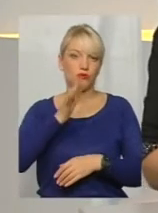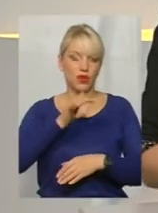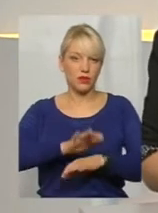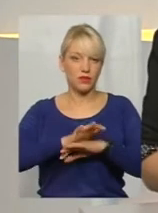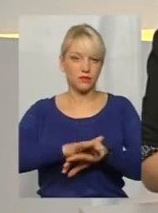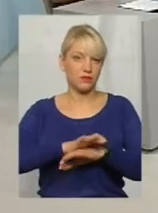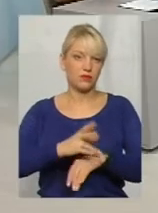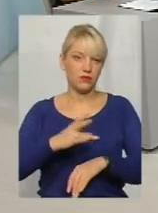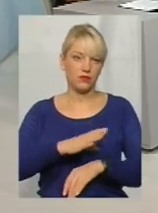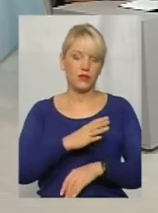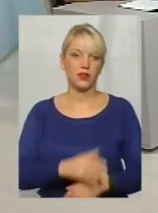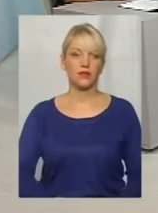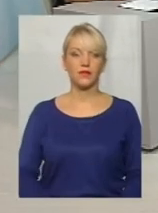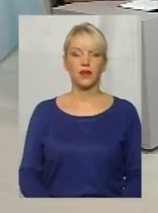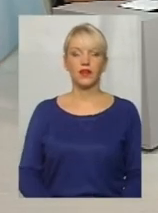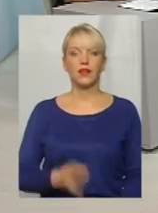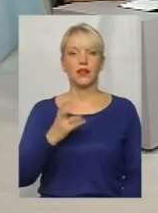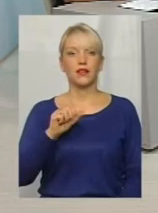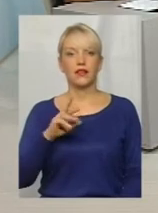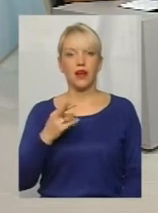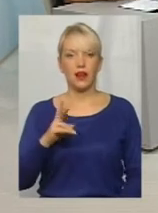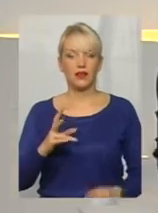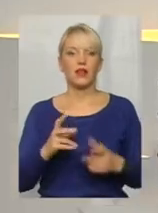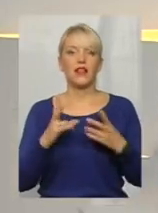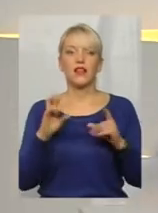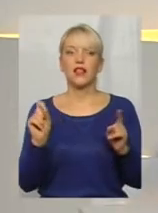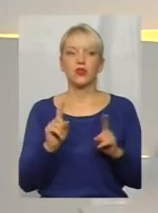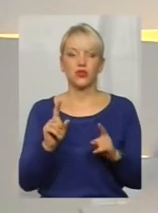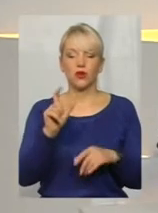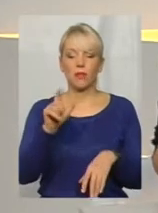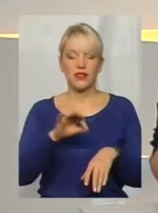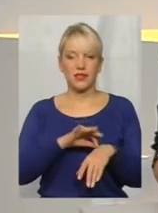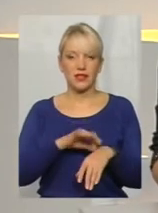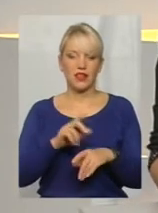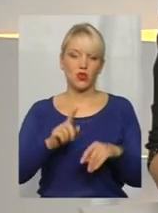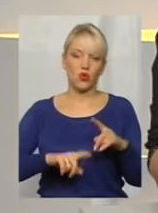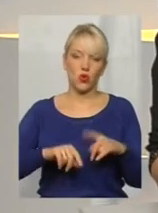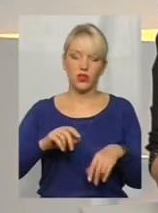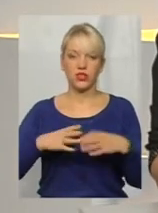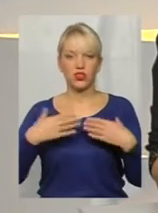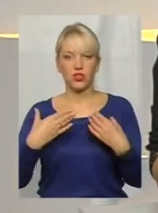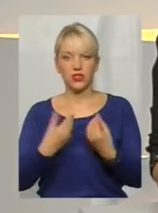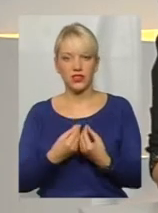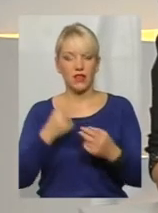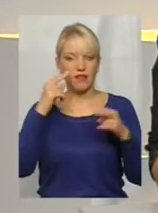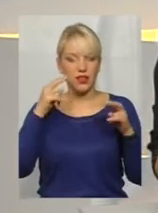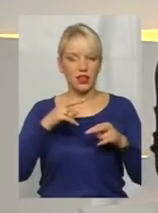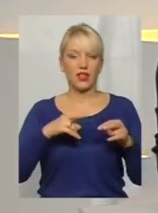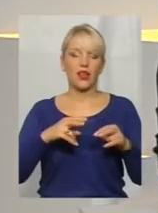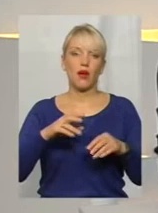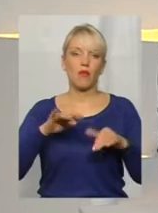Костянтин. Пані Наталія, все ж таки, на що пацієнт або там родичі, свідки події мають право,